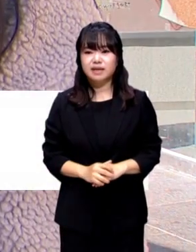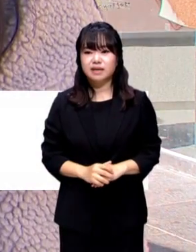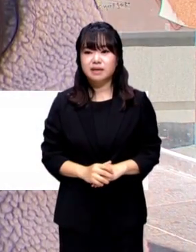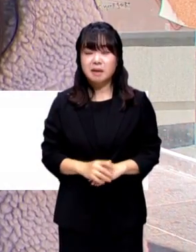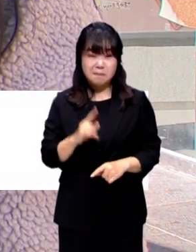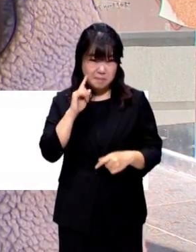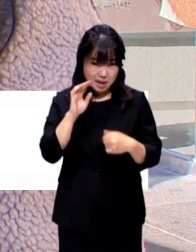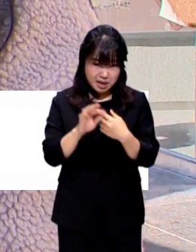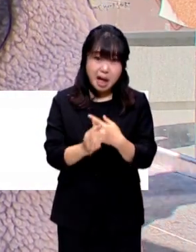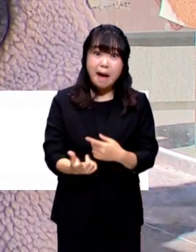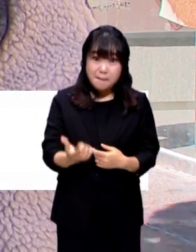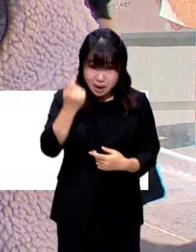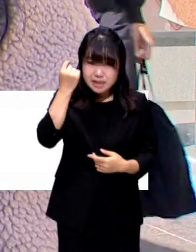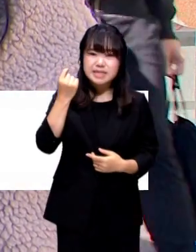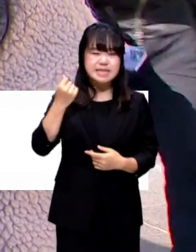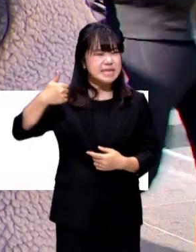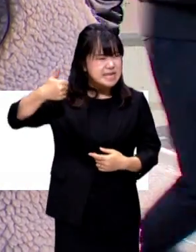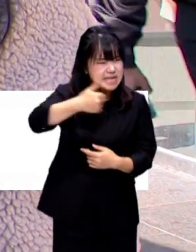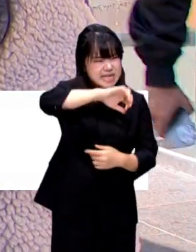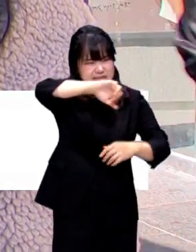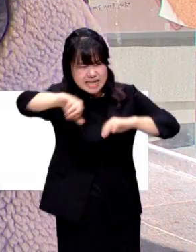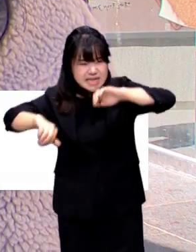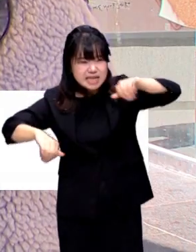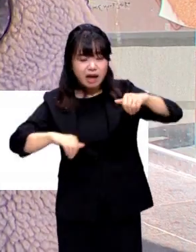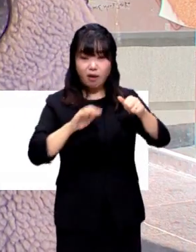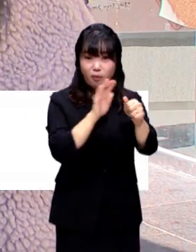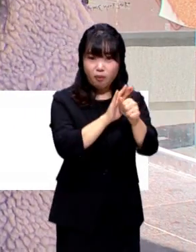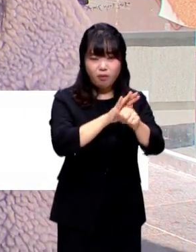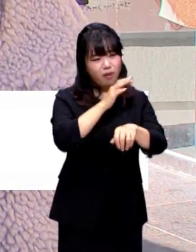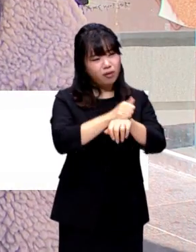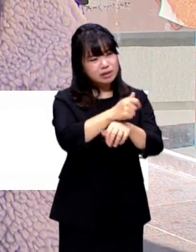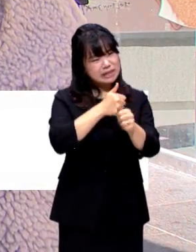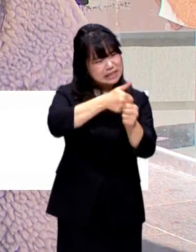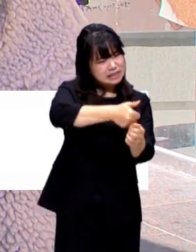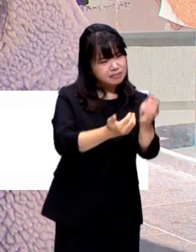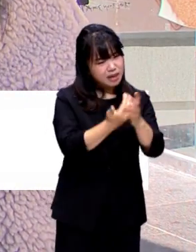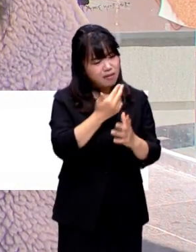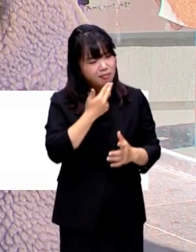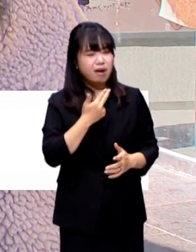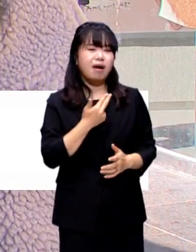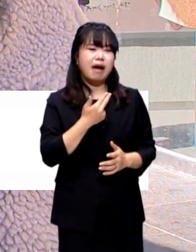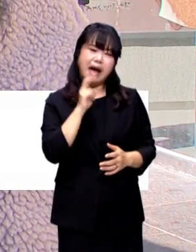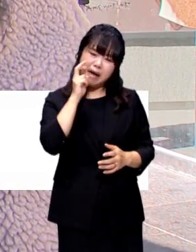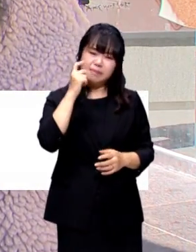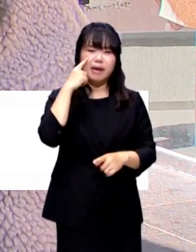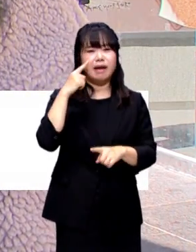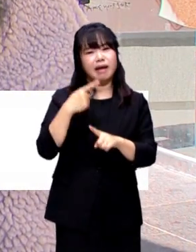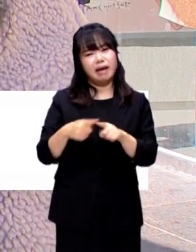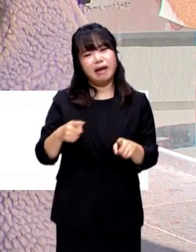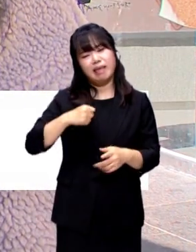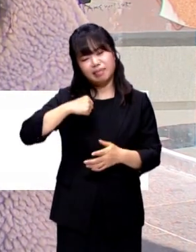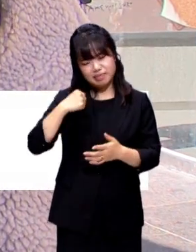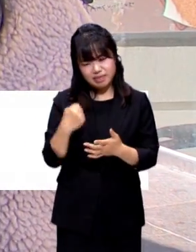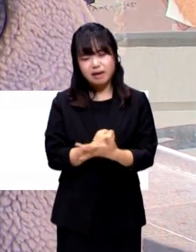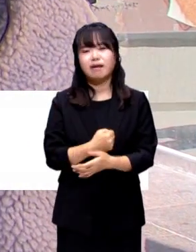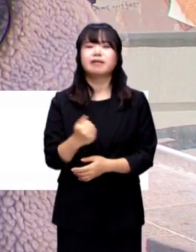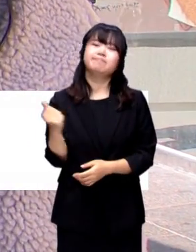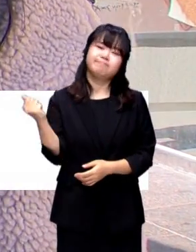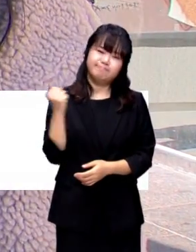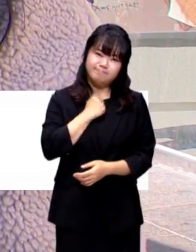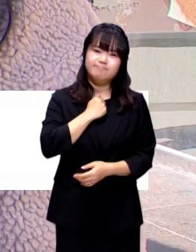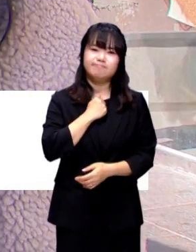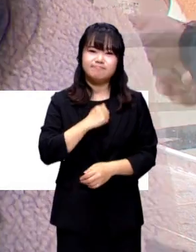조금만 더 대응을 빨리 했다면 상황이 바뀌었을까 싶어서 안타깝기도 하고